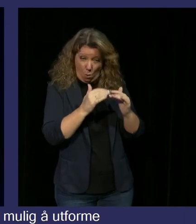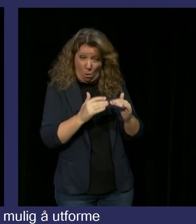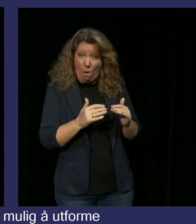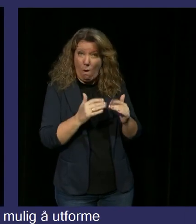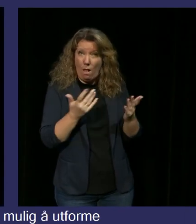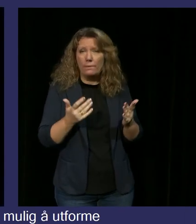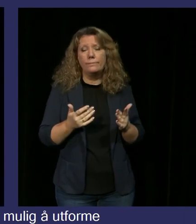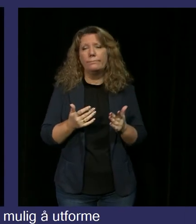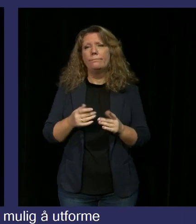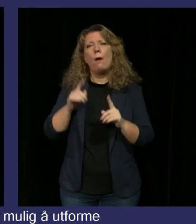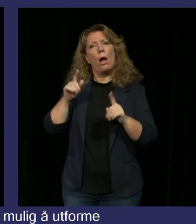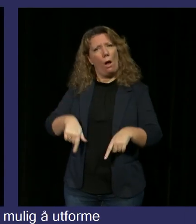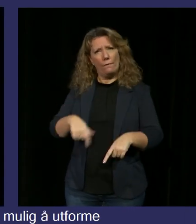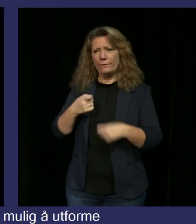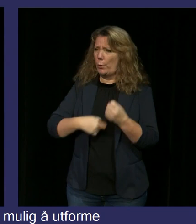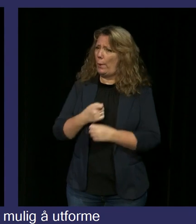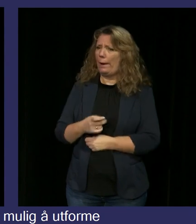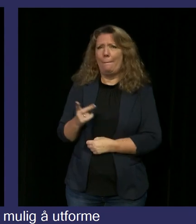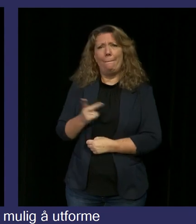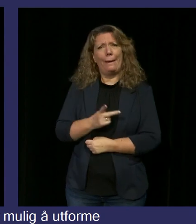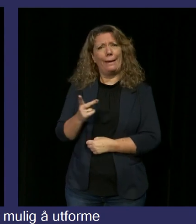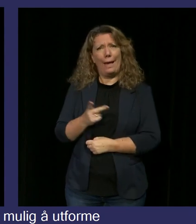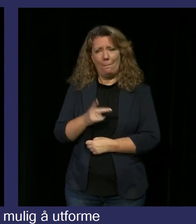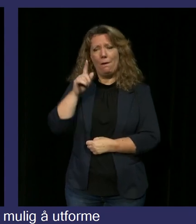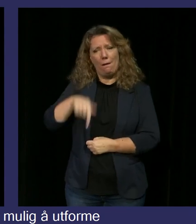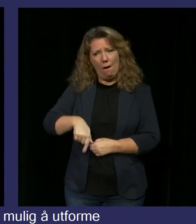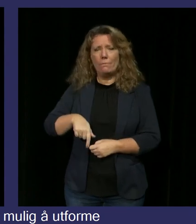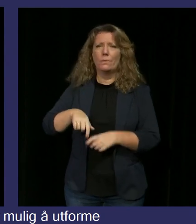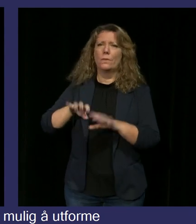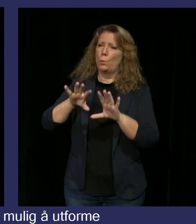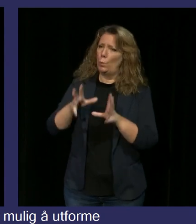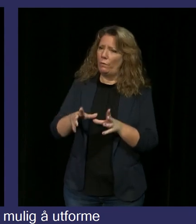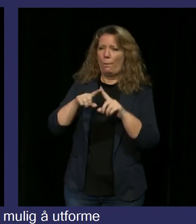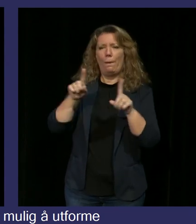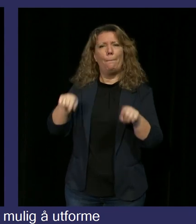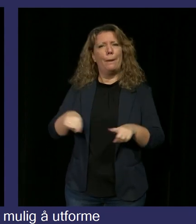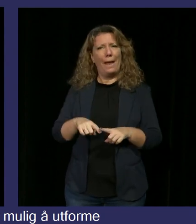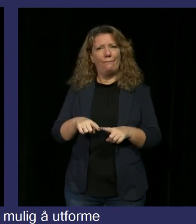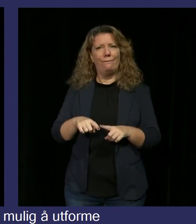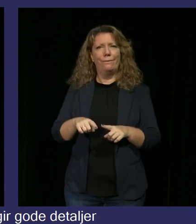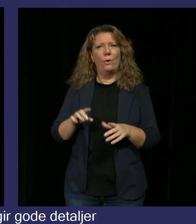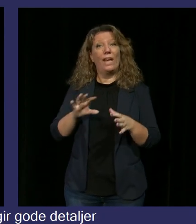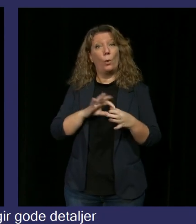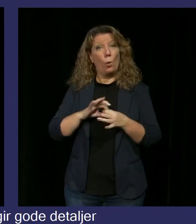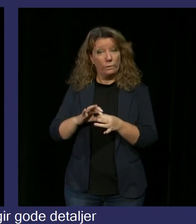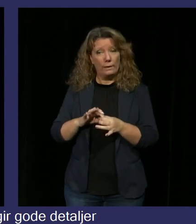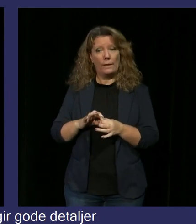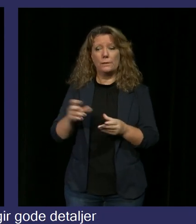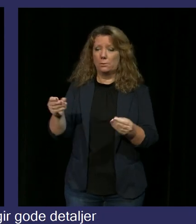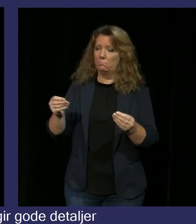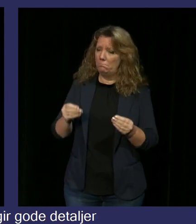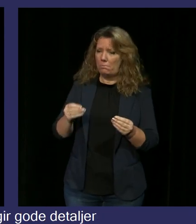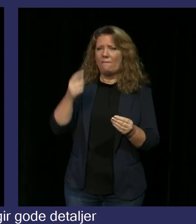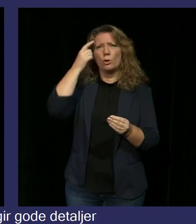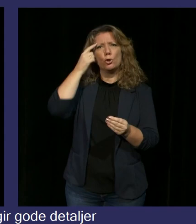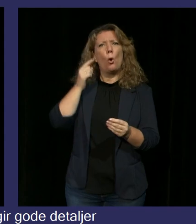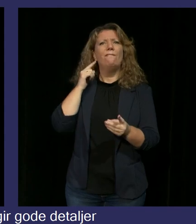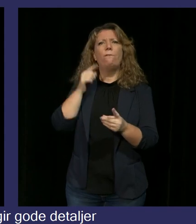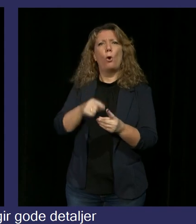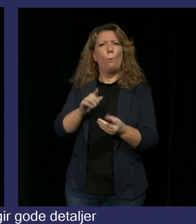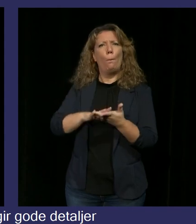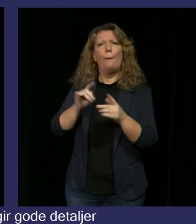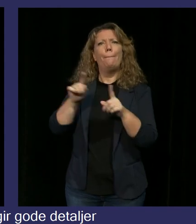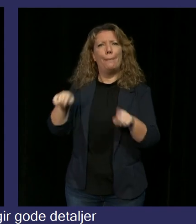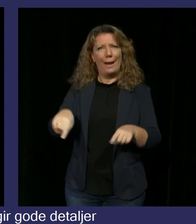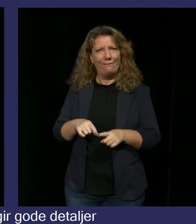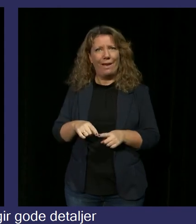mulig å gjøre begge deler. Det mulig å utforme et brev i en kontekst hvor folk skjønner hva som formålet med brevet, samtidig som gir